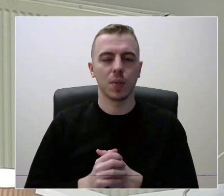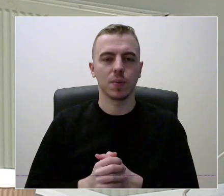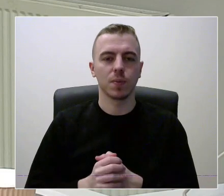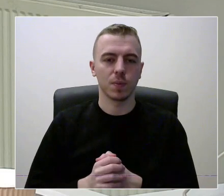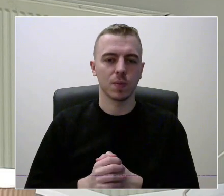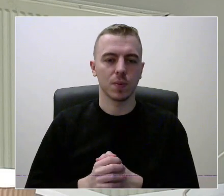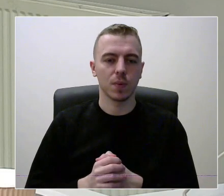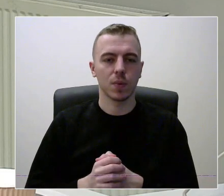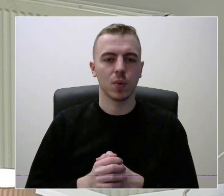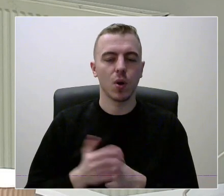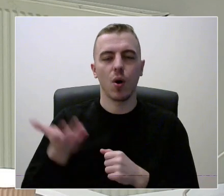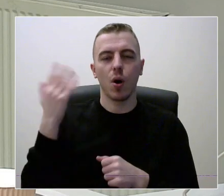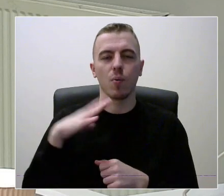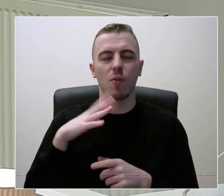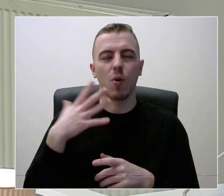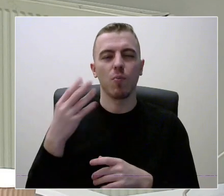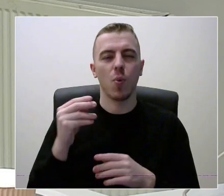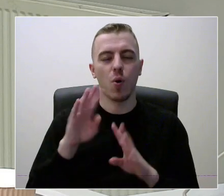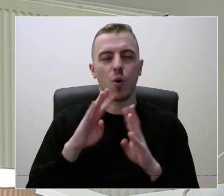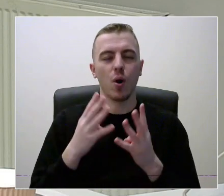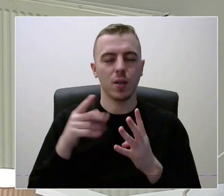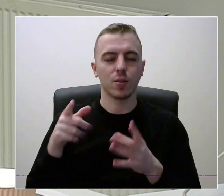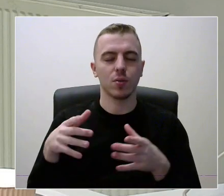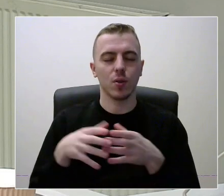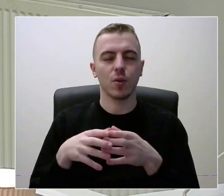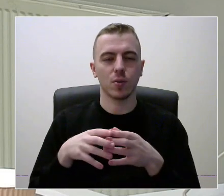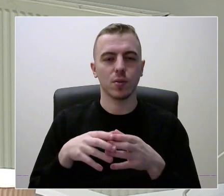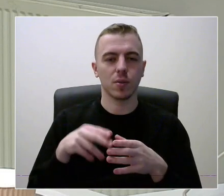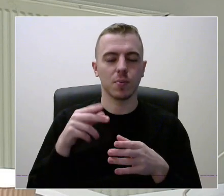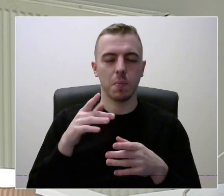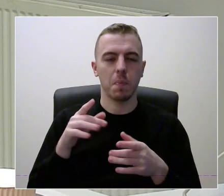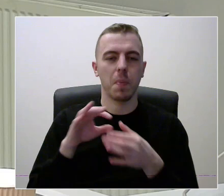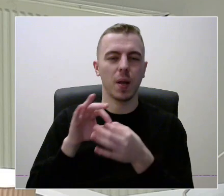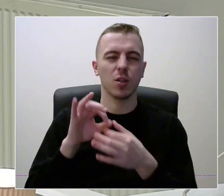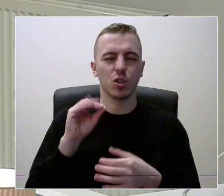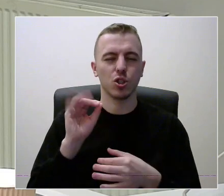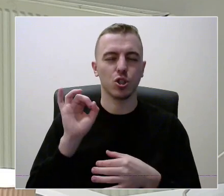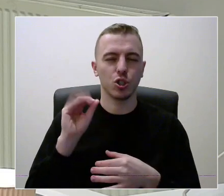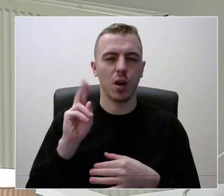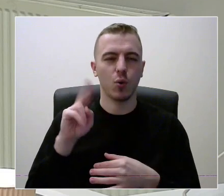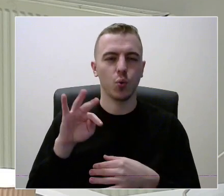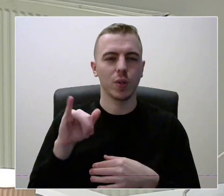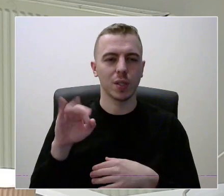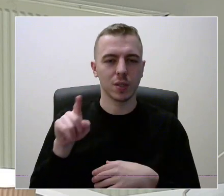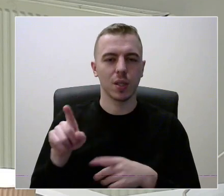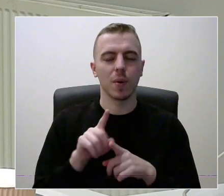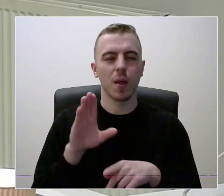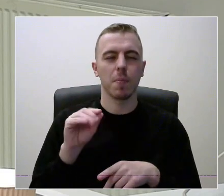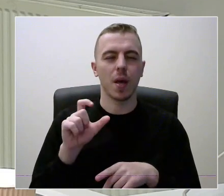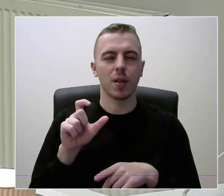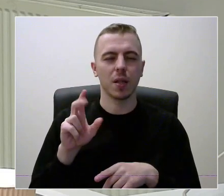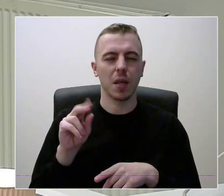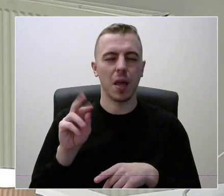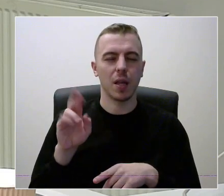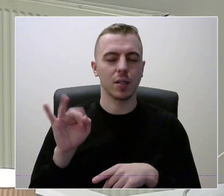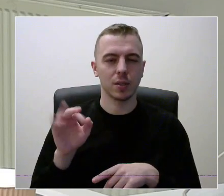jūsų koalicijos partneriams, tuometiniam administracijos direktoriui Sigitui Šepučiui ir vicemerui Bekeriui, taip pat buvo pareikšti įtarimai, o